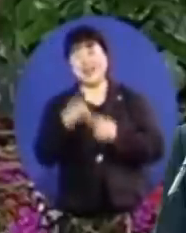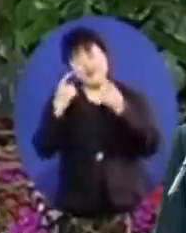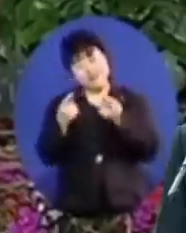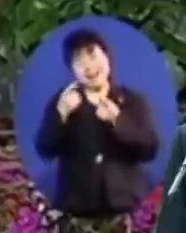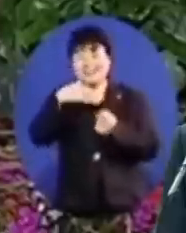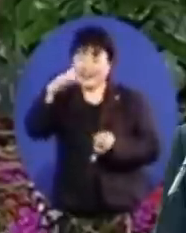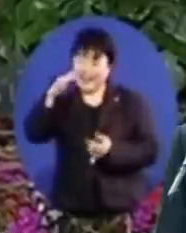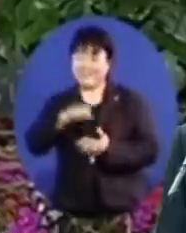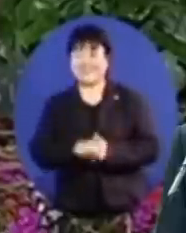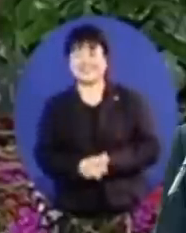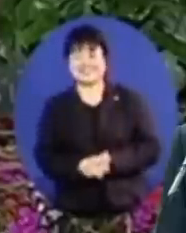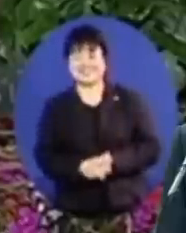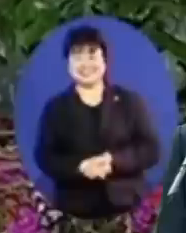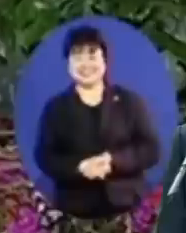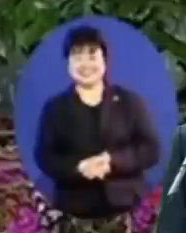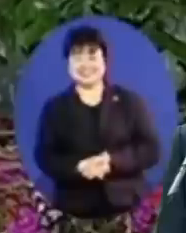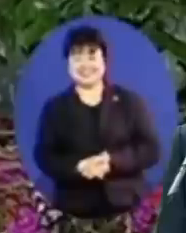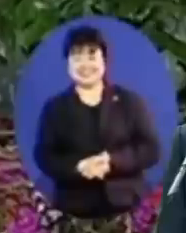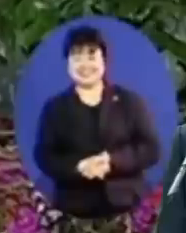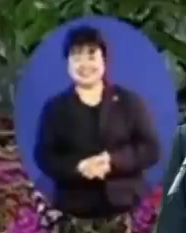가시고